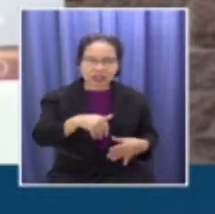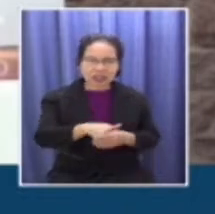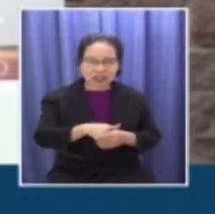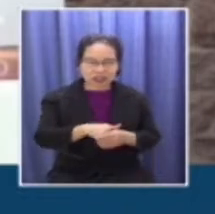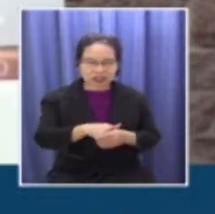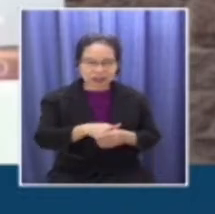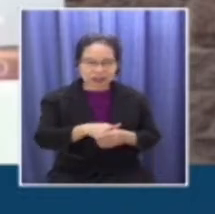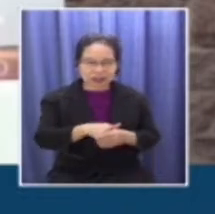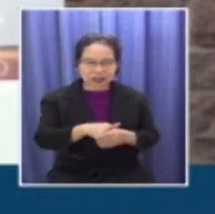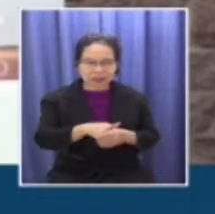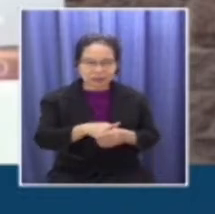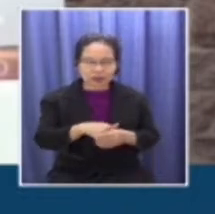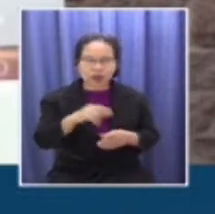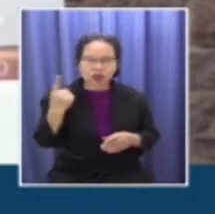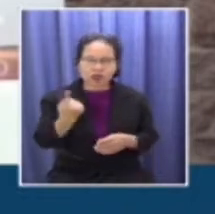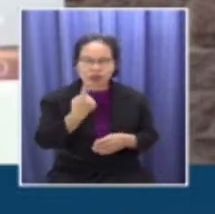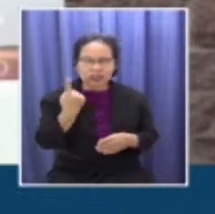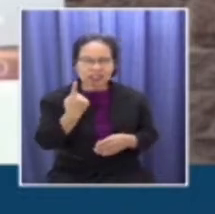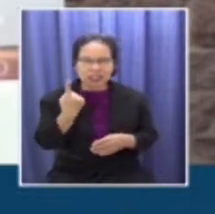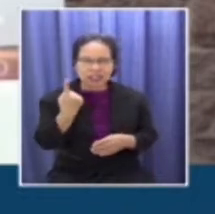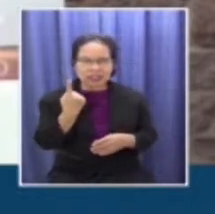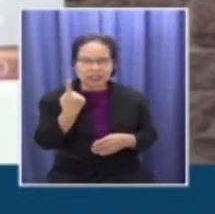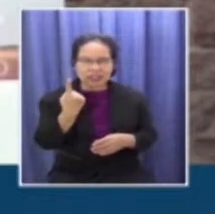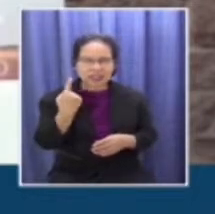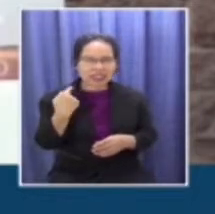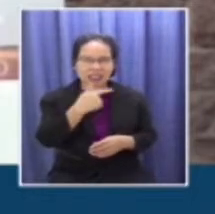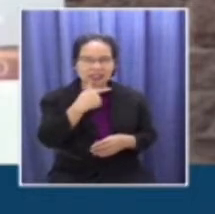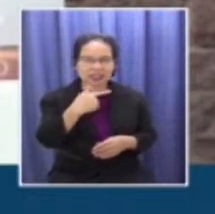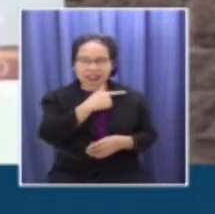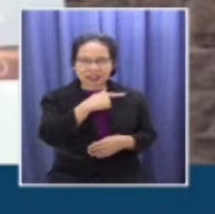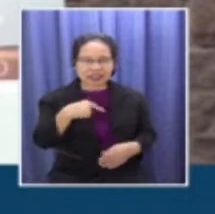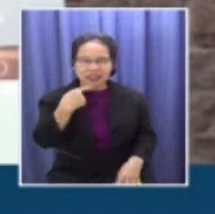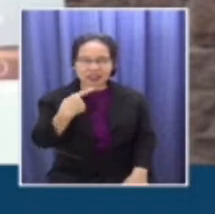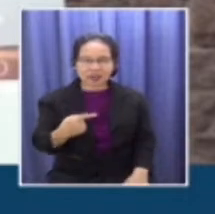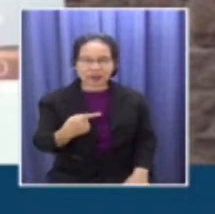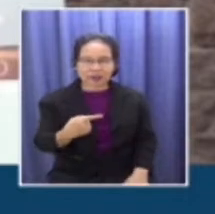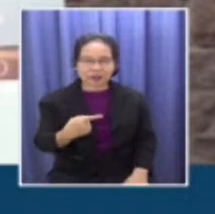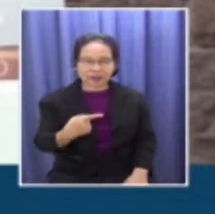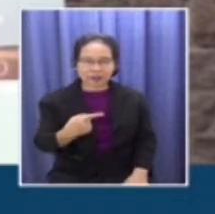wɔn mu ɔpɛyere bɛboro baako ɛna dodoɔ no ayɛ atorofoɔ